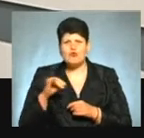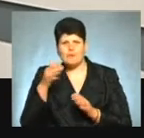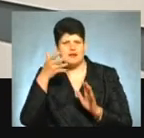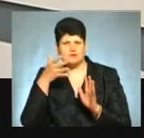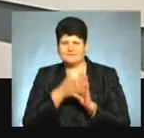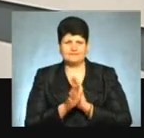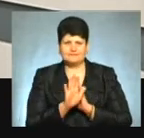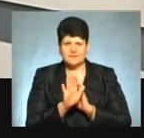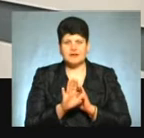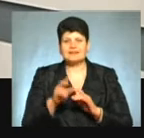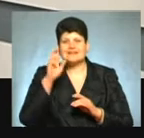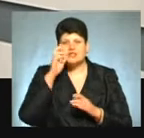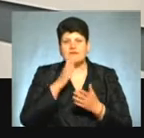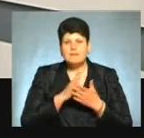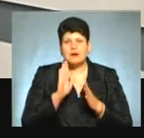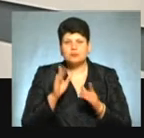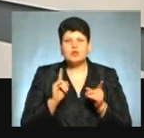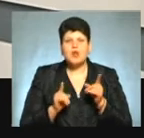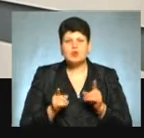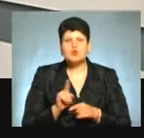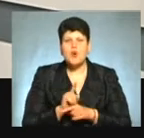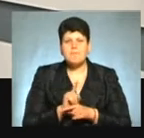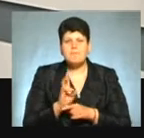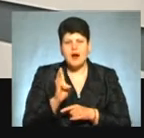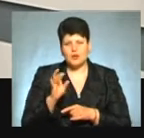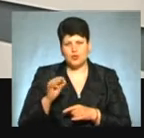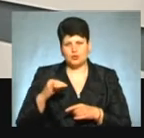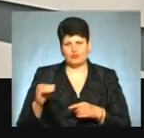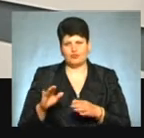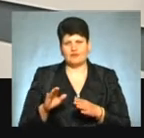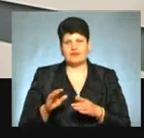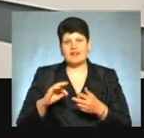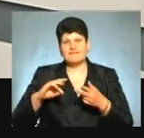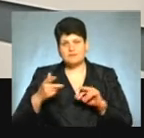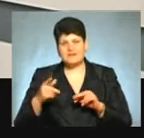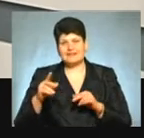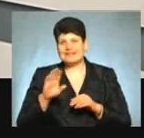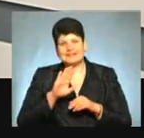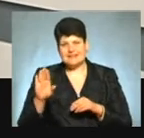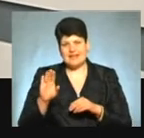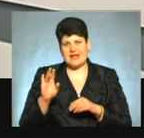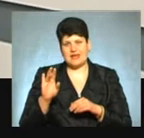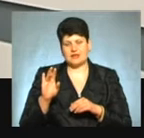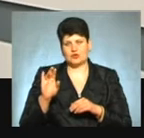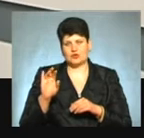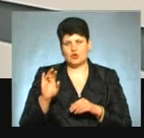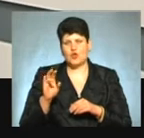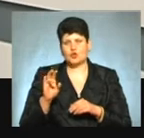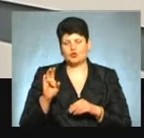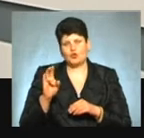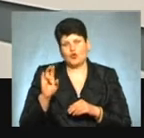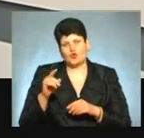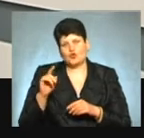що держава має врешті-решт стати нормальною. Ось, на відміну від ненормальної Росії з її побідебєсієм, з